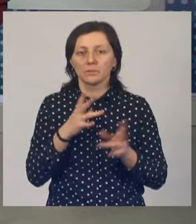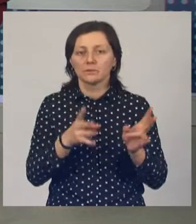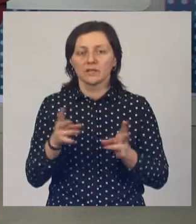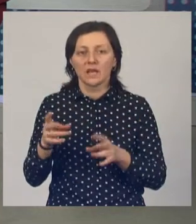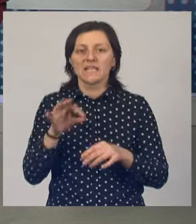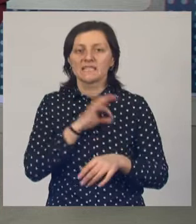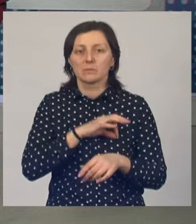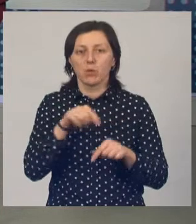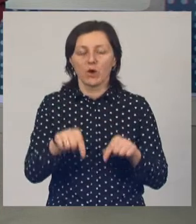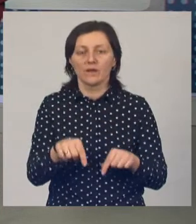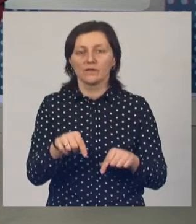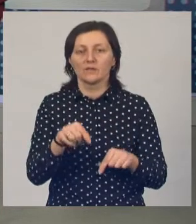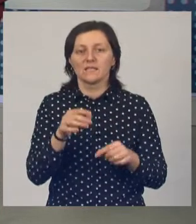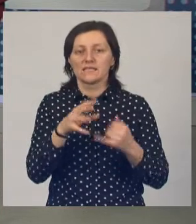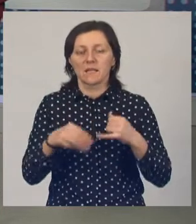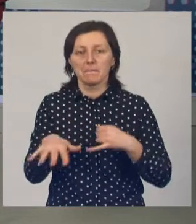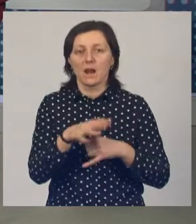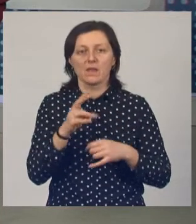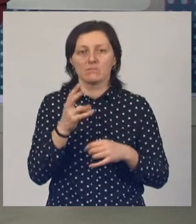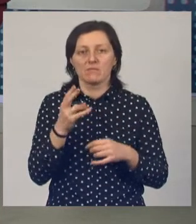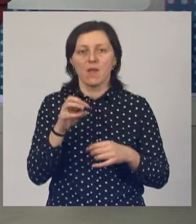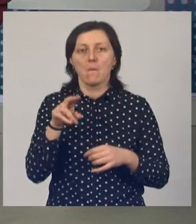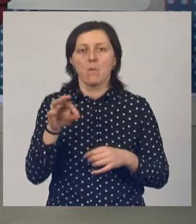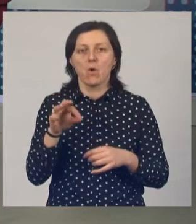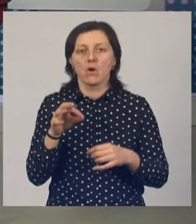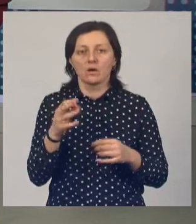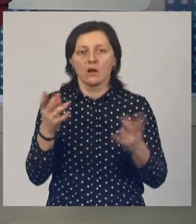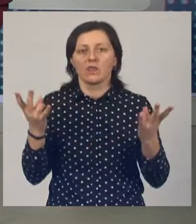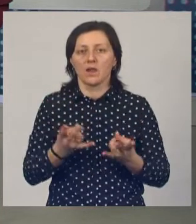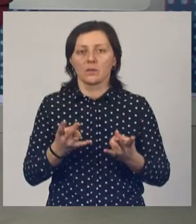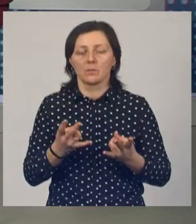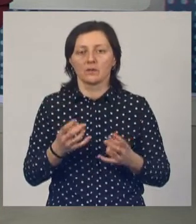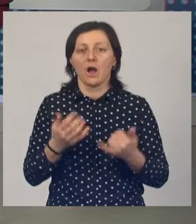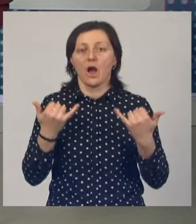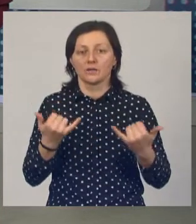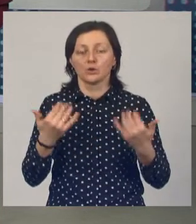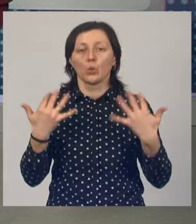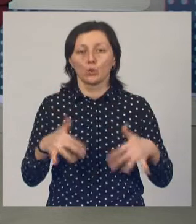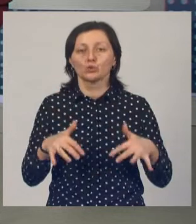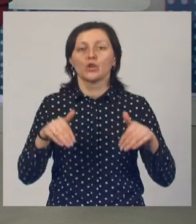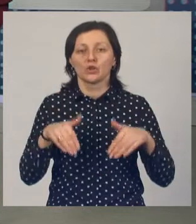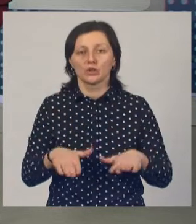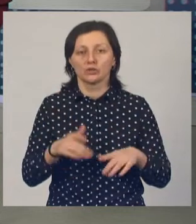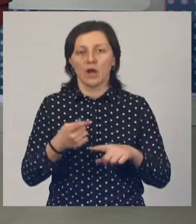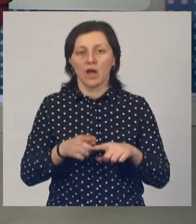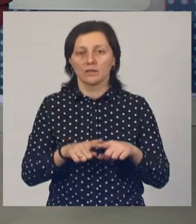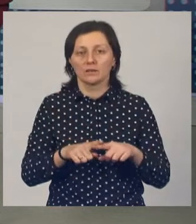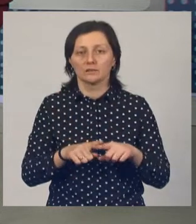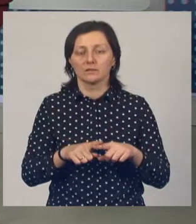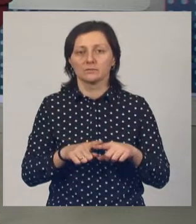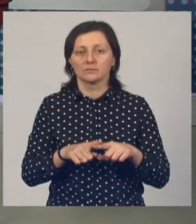таких земель не по их целевому назначению но и так понимаю сейчас урегулирован механизм который будет